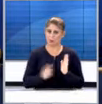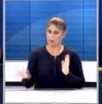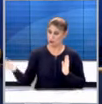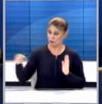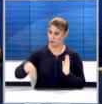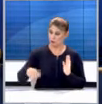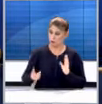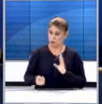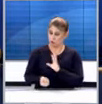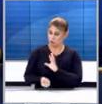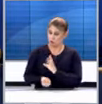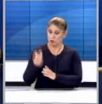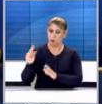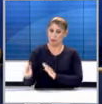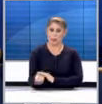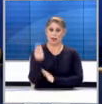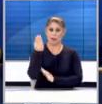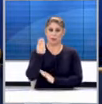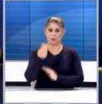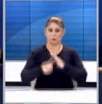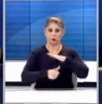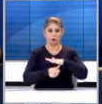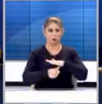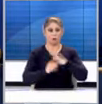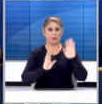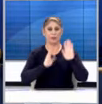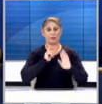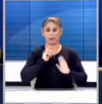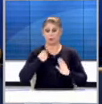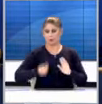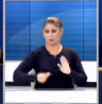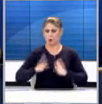νεοεκλεγής πρόεδρος με τον ενθουσιασμό των δημοσκοπήσεων